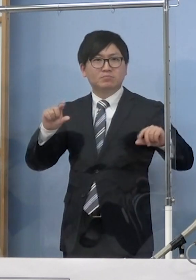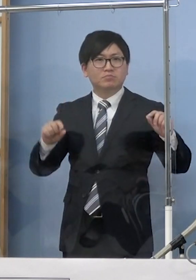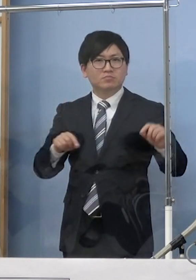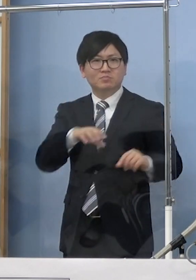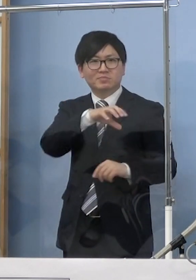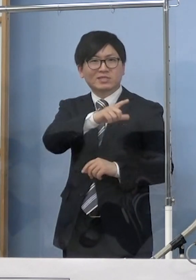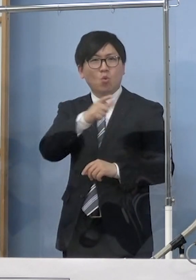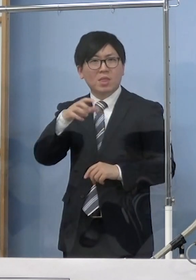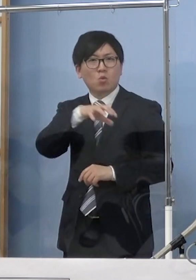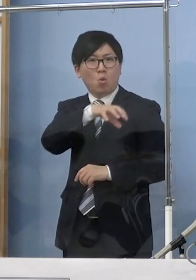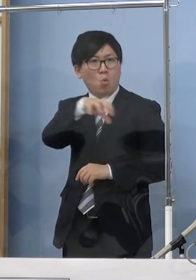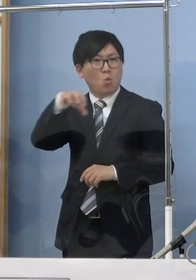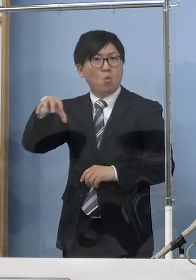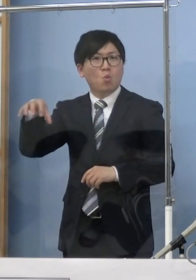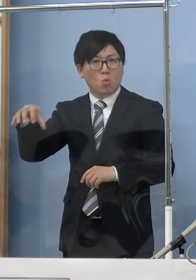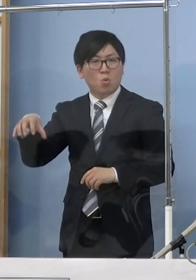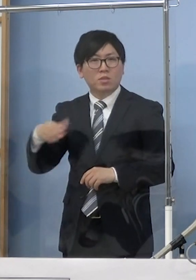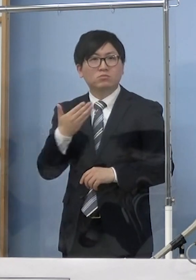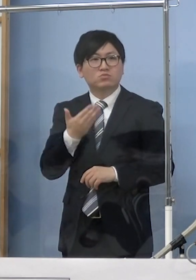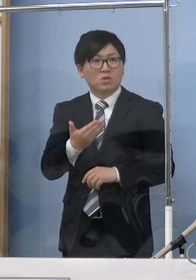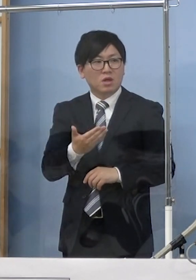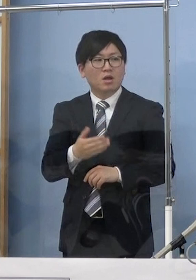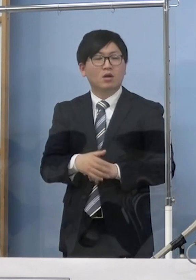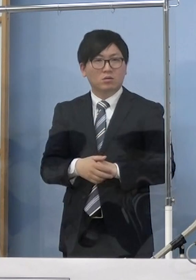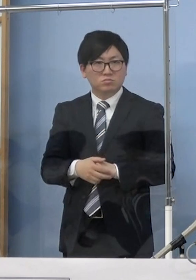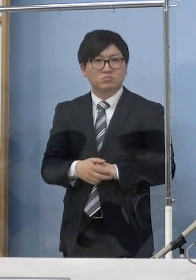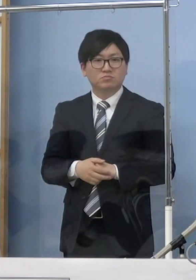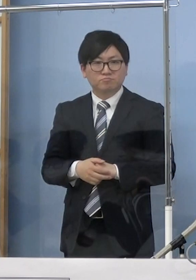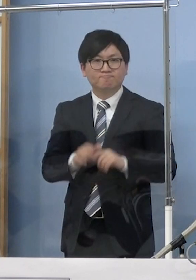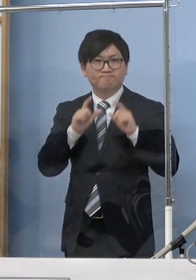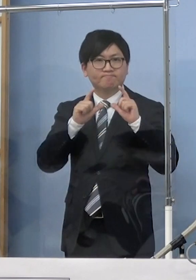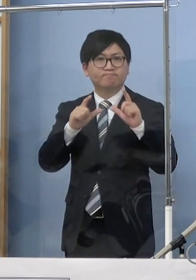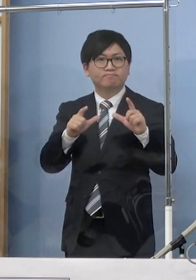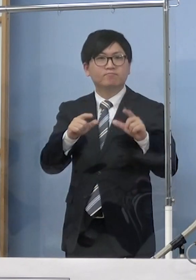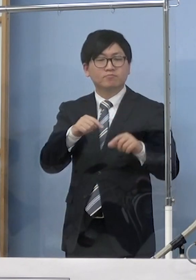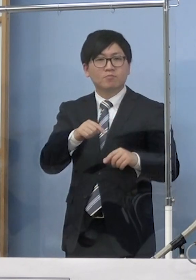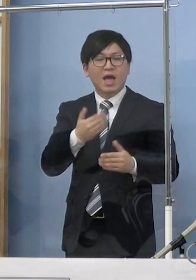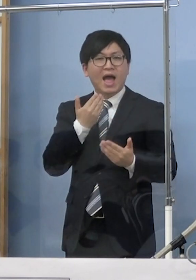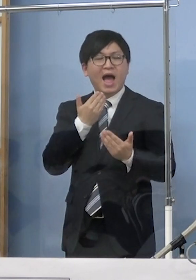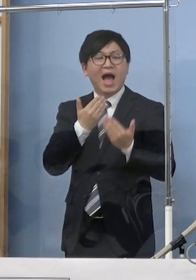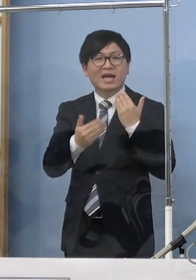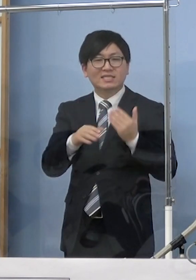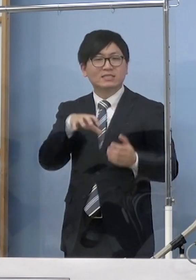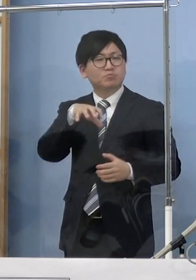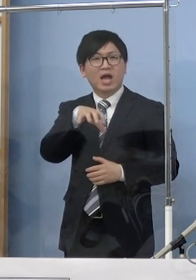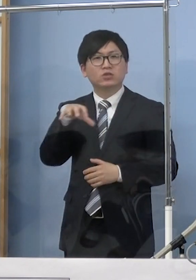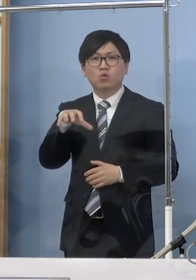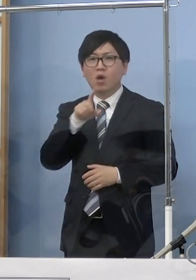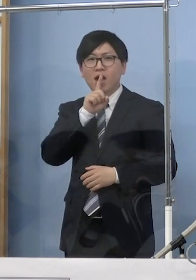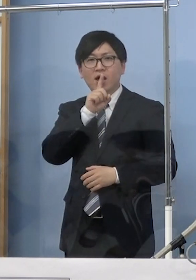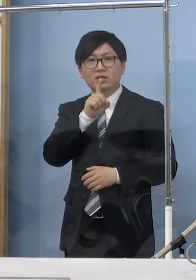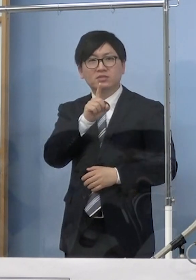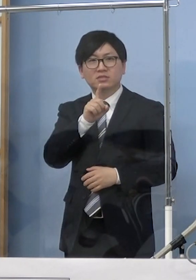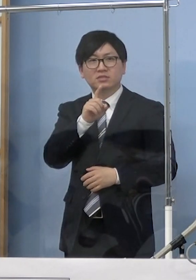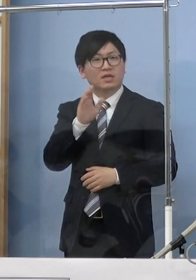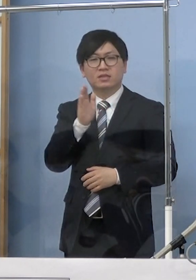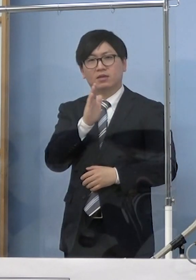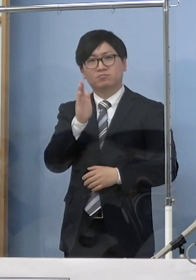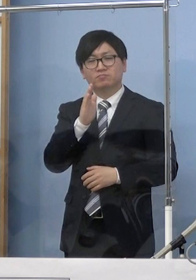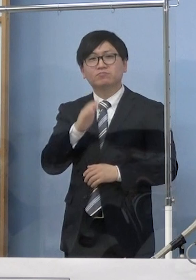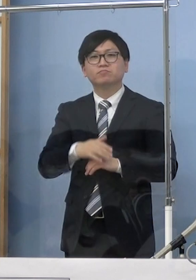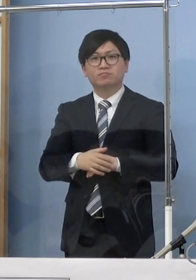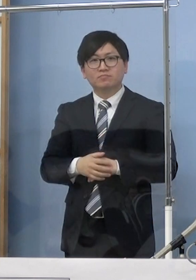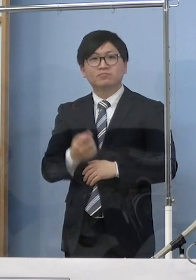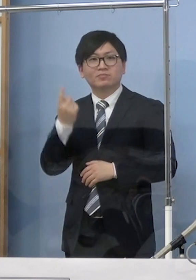感じ。 そうですね、どこということは少し申し上げるあれではないところでありますので、昨日申し上げた